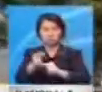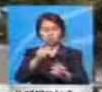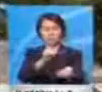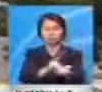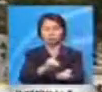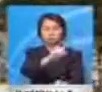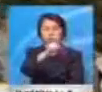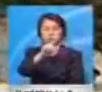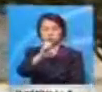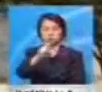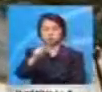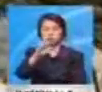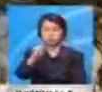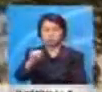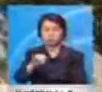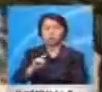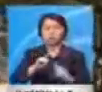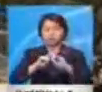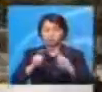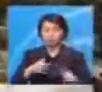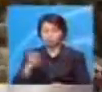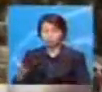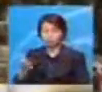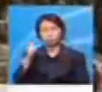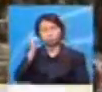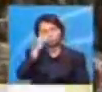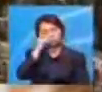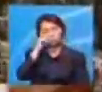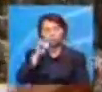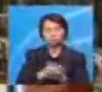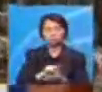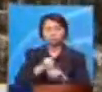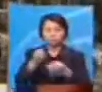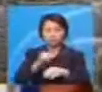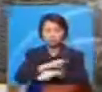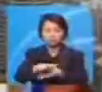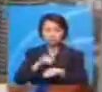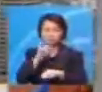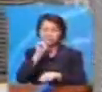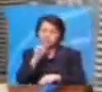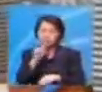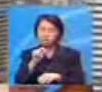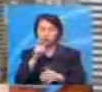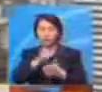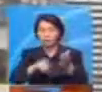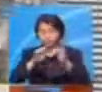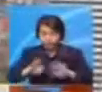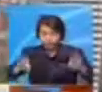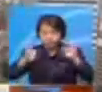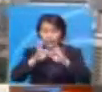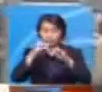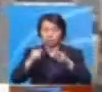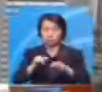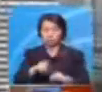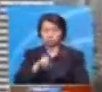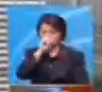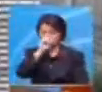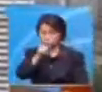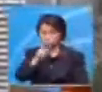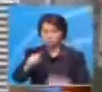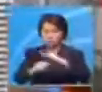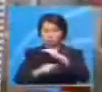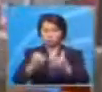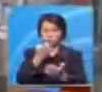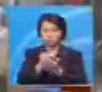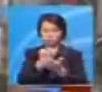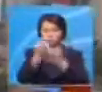Dr zeti Atar Aziz namun beliau berpendapat Ia hanya memberi kesan yang minimum dan apa yang penting adalah memastikan asas